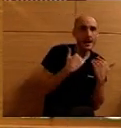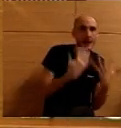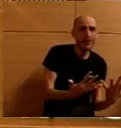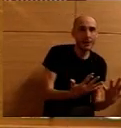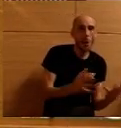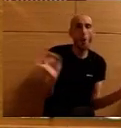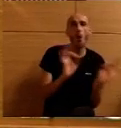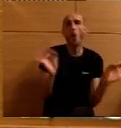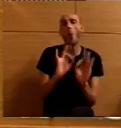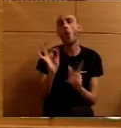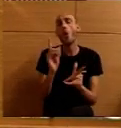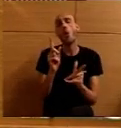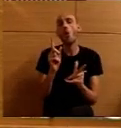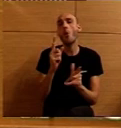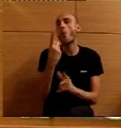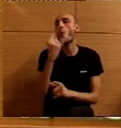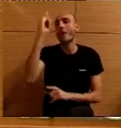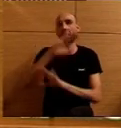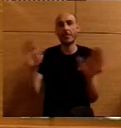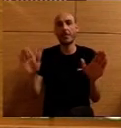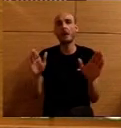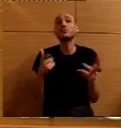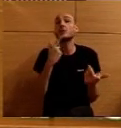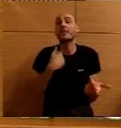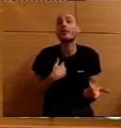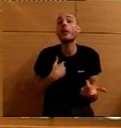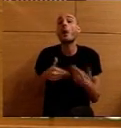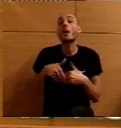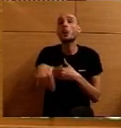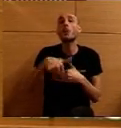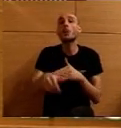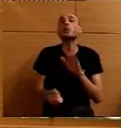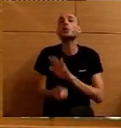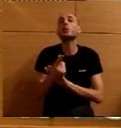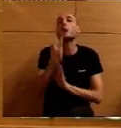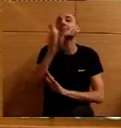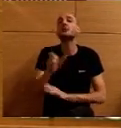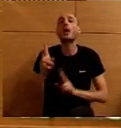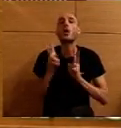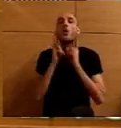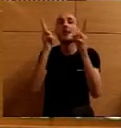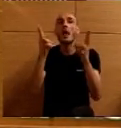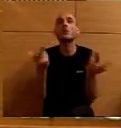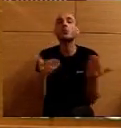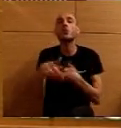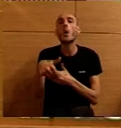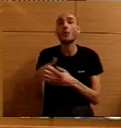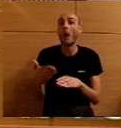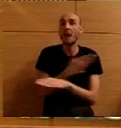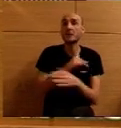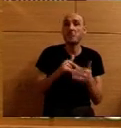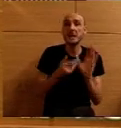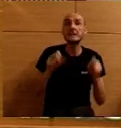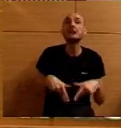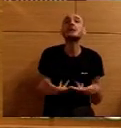quan se va jubilar una persona. I és responsabilitat del seu departament. I també diu que